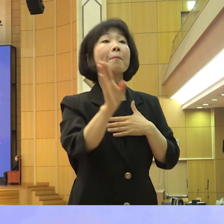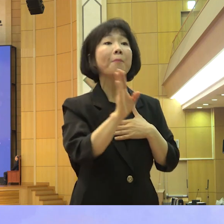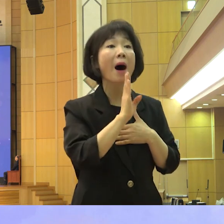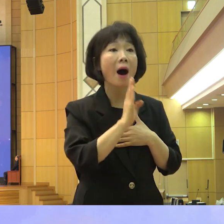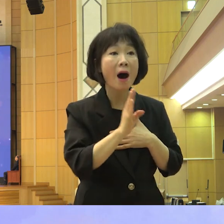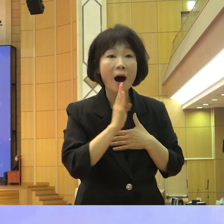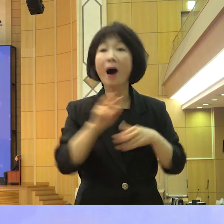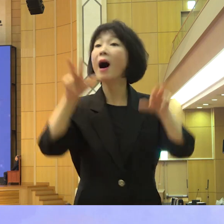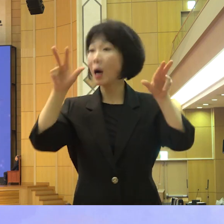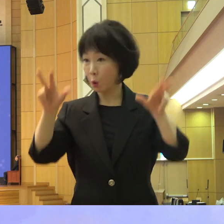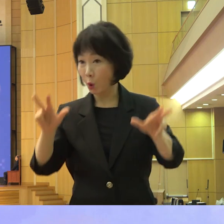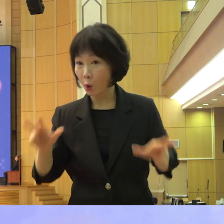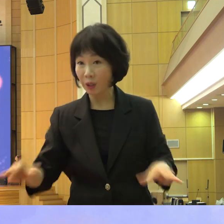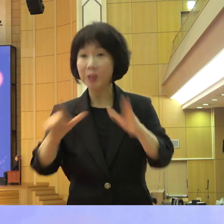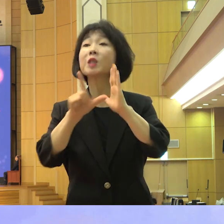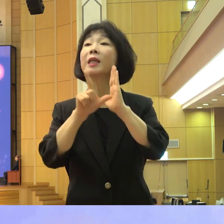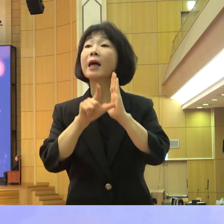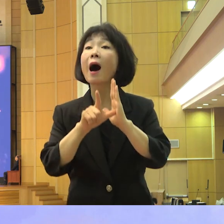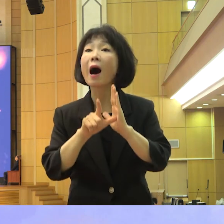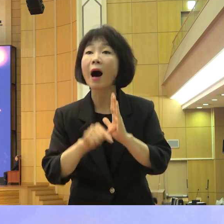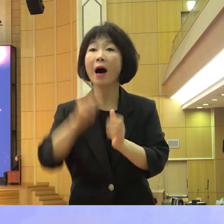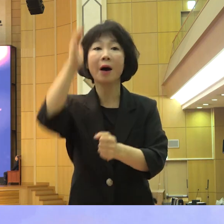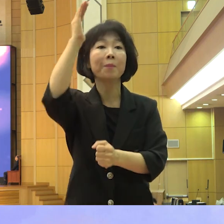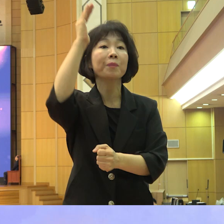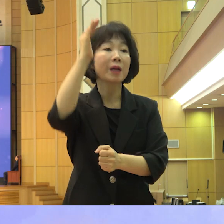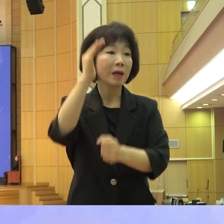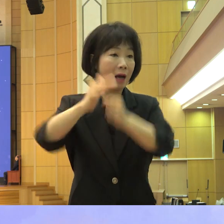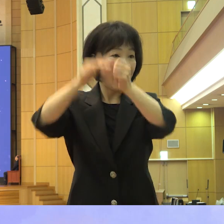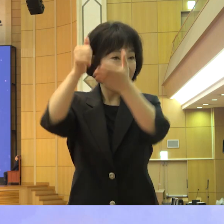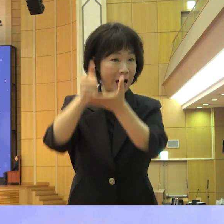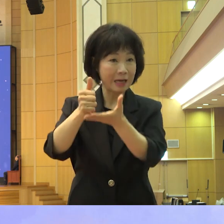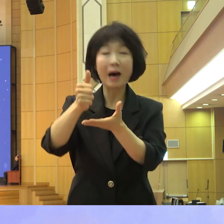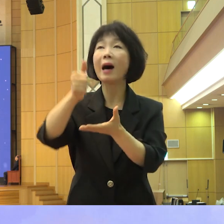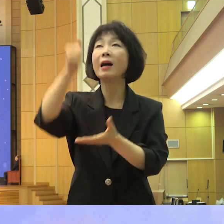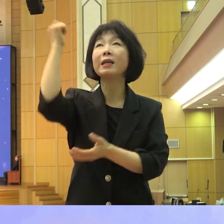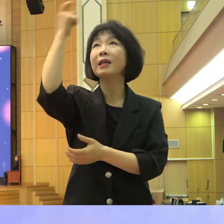이곳에서 바로 이 시간